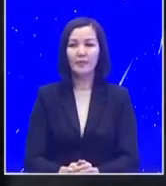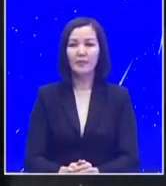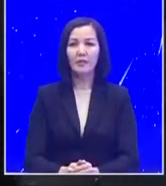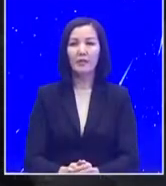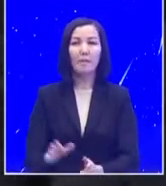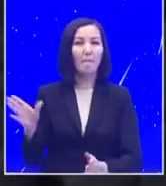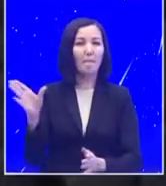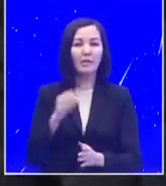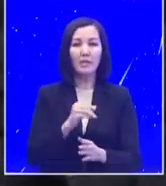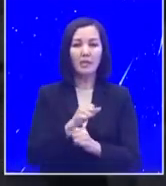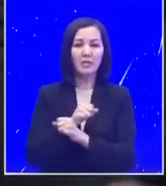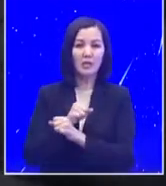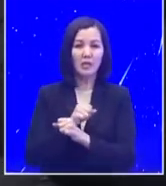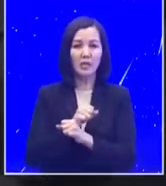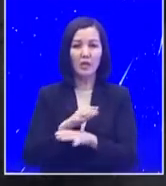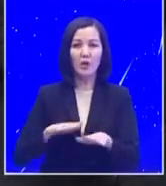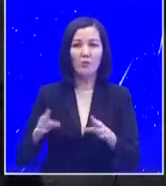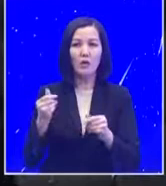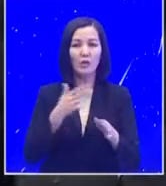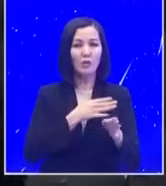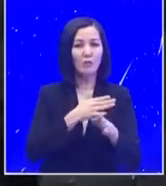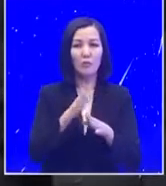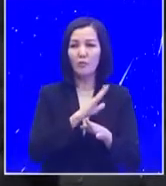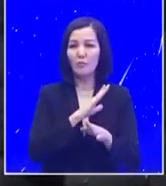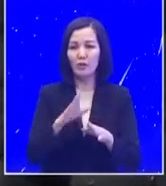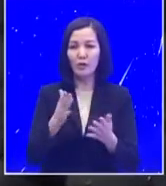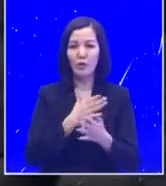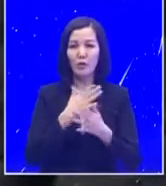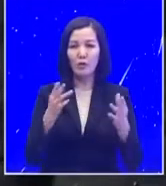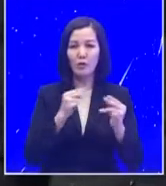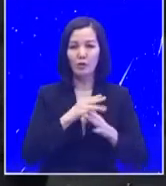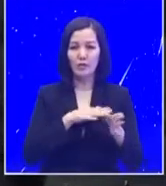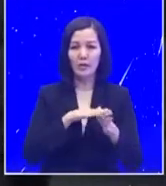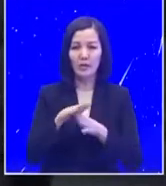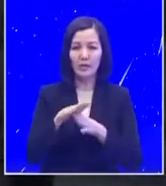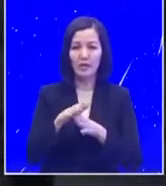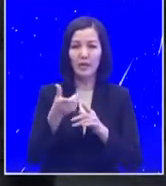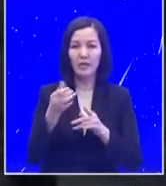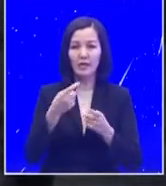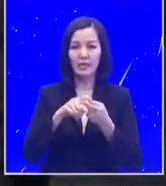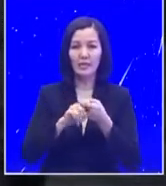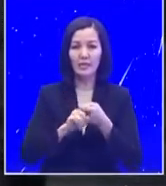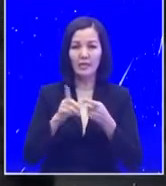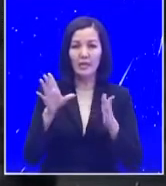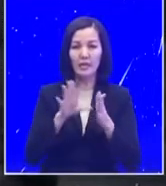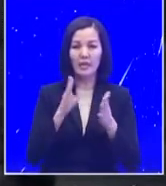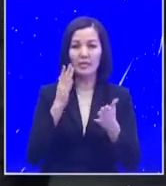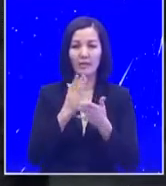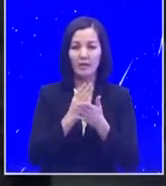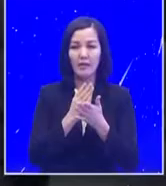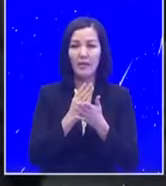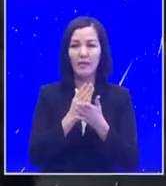Ешқандай жерде саяжай аумағына мұндай қаржы бөлінбеген. Үлкен жұмыстар жасалып жатыр. Газ кірді, жарық бар.